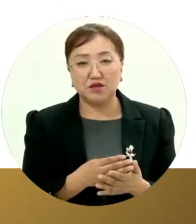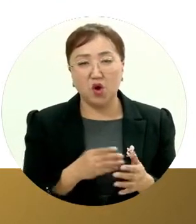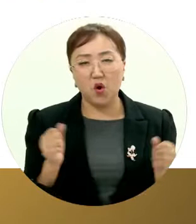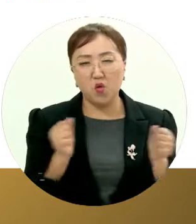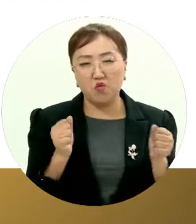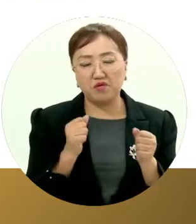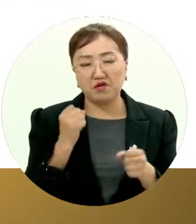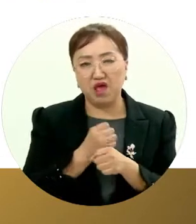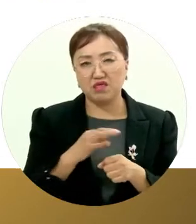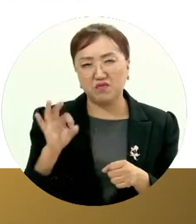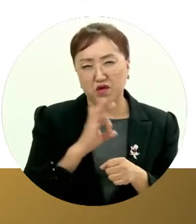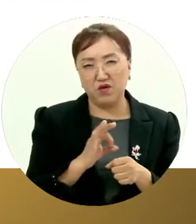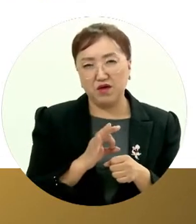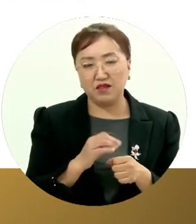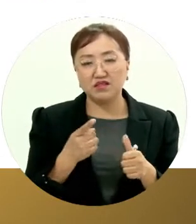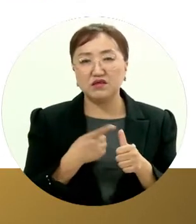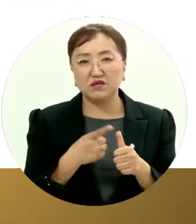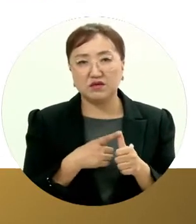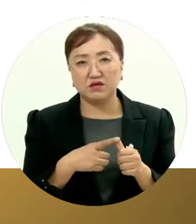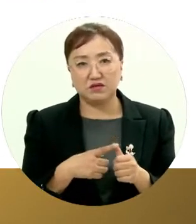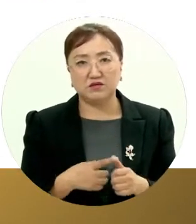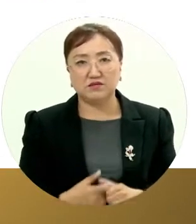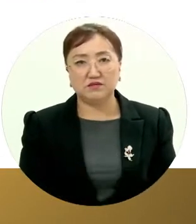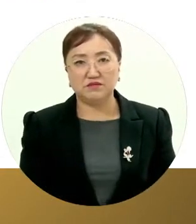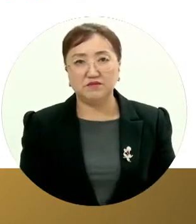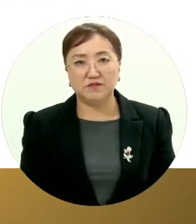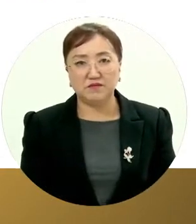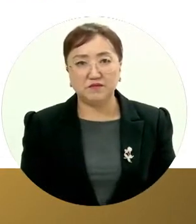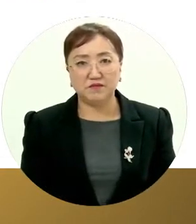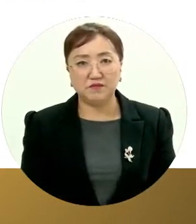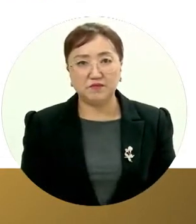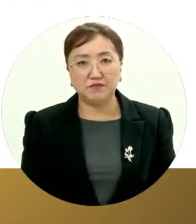хэсэгтээ ажилгүй байж идэг ийм ажилгүйдэл байгаа.